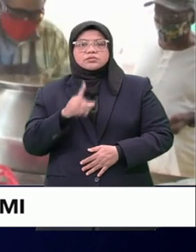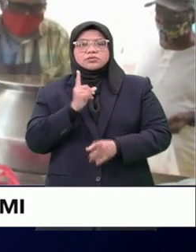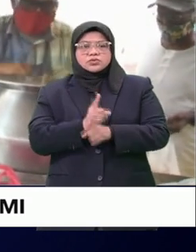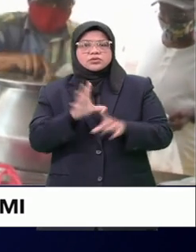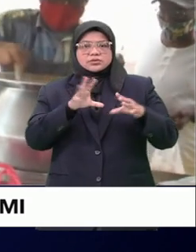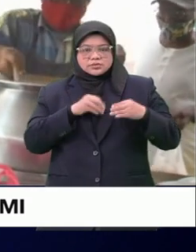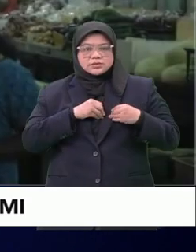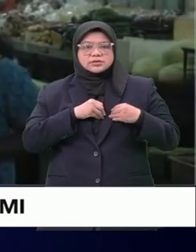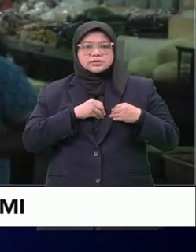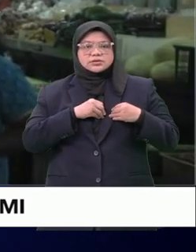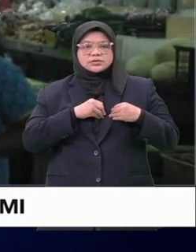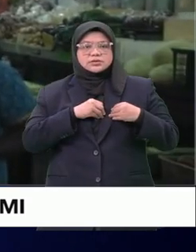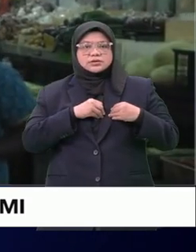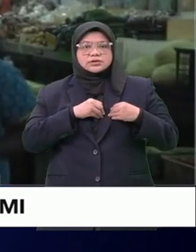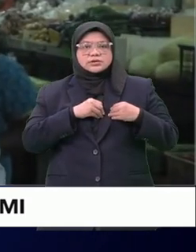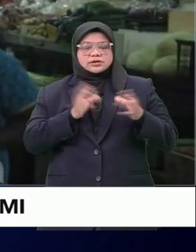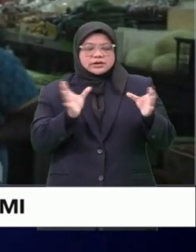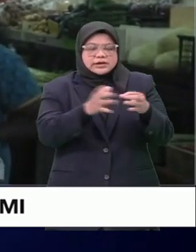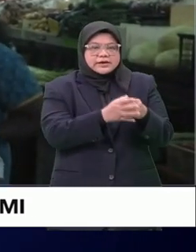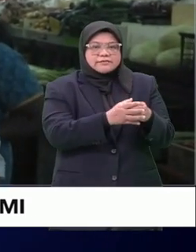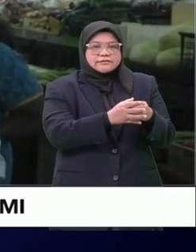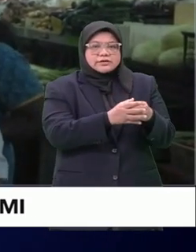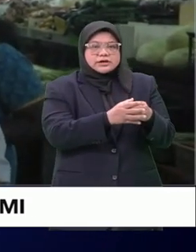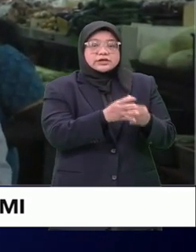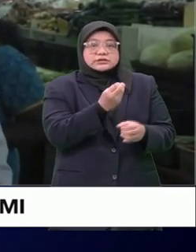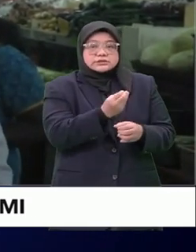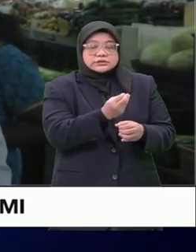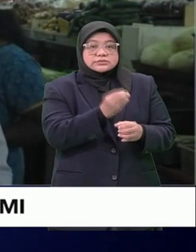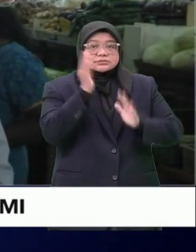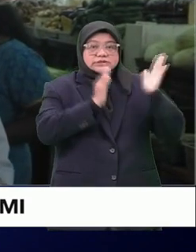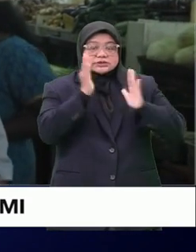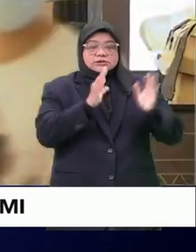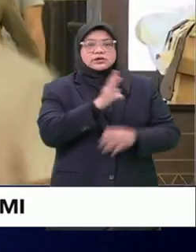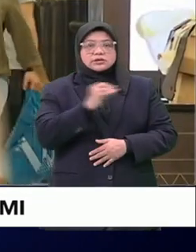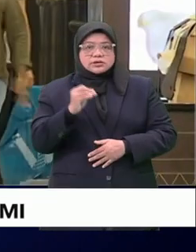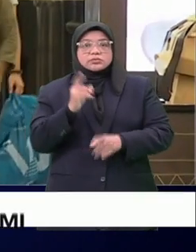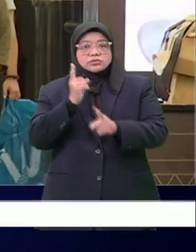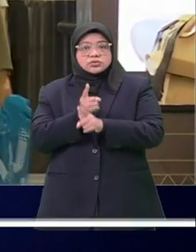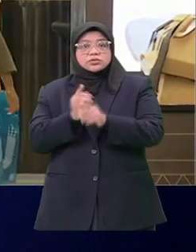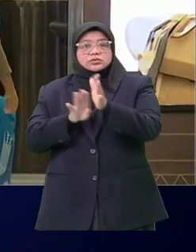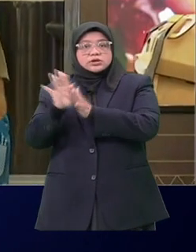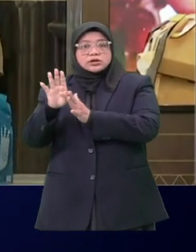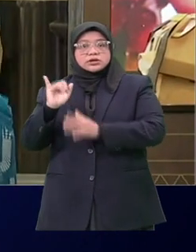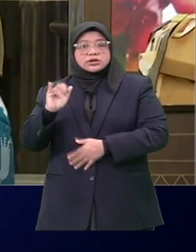diterima oleh bahagian kecil rakyat Malaysia, tapi sebenarnya dia menyumbang kepada kenaikan inflasi